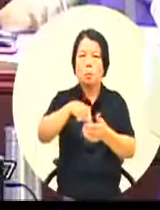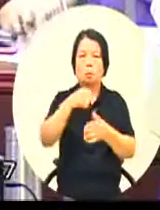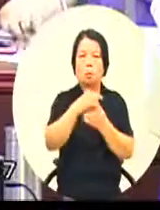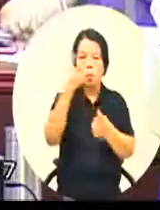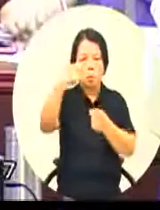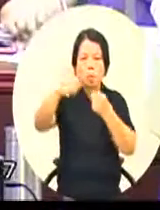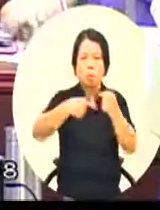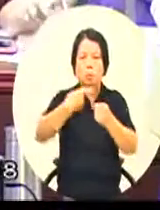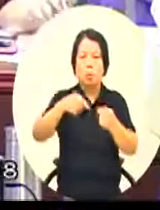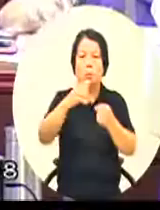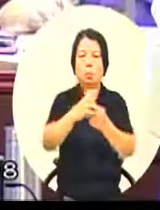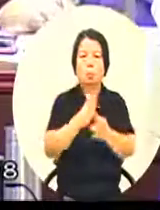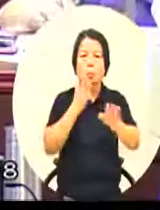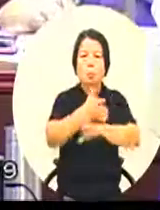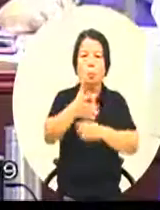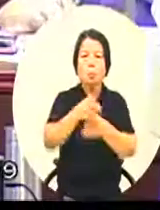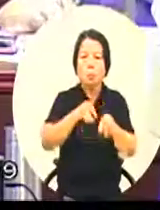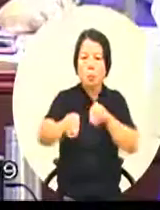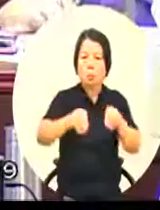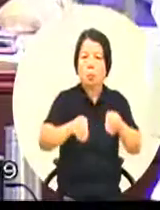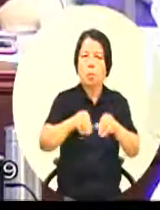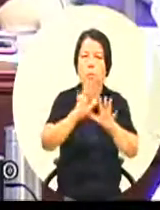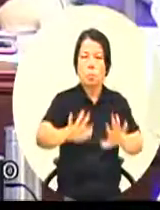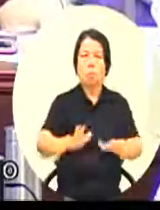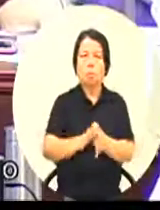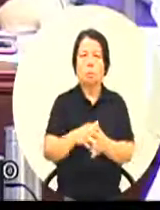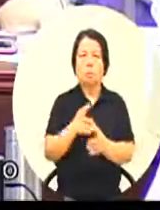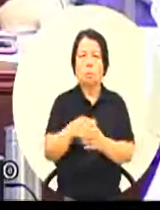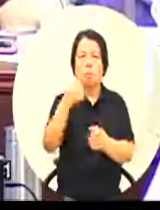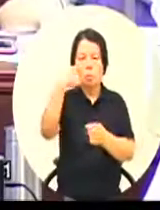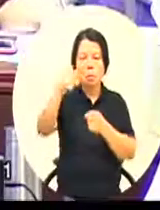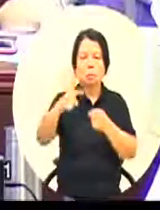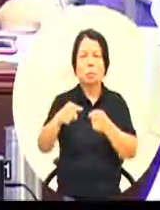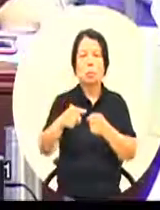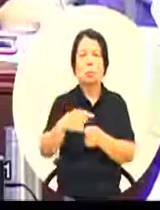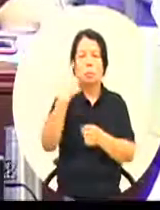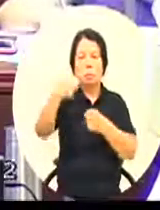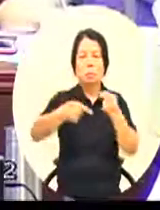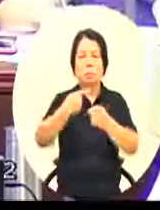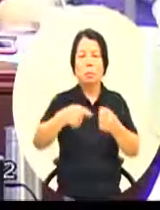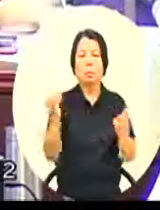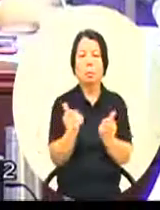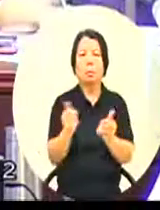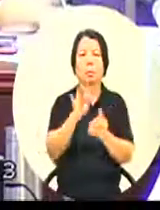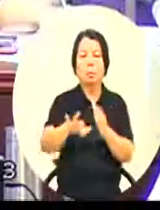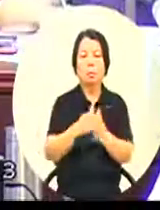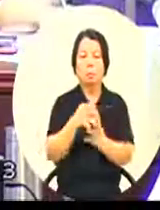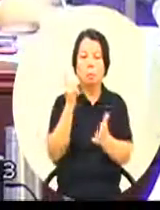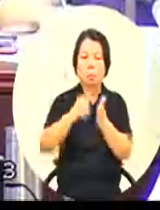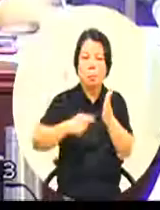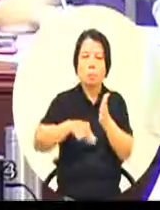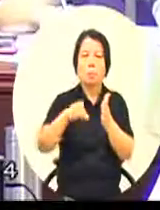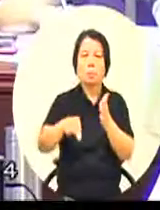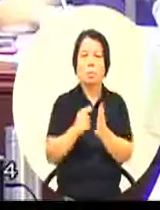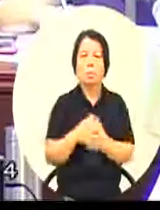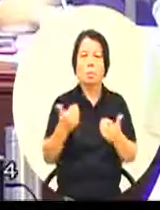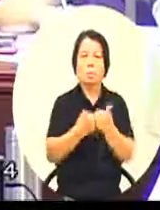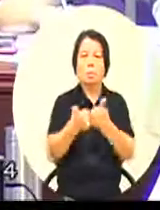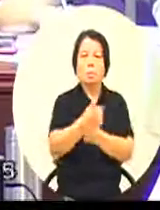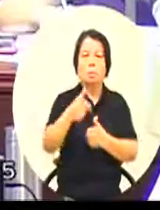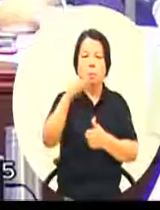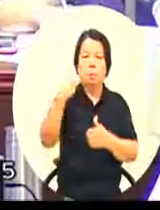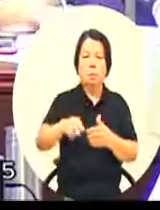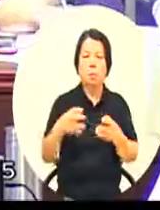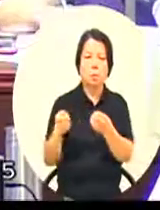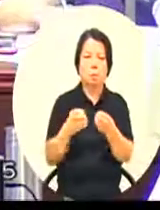样的超额的配置。但是以现在来看，明年的问题其实相对来讲比今年简单，这个我们会跟议员一起在讨论